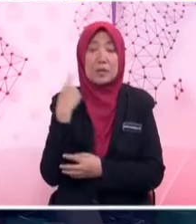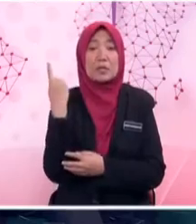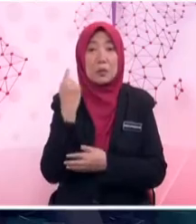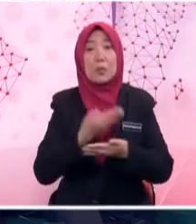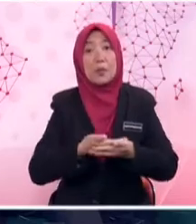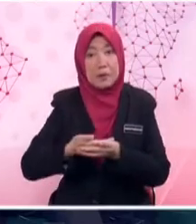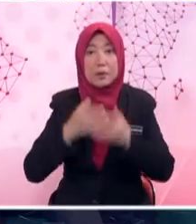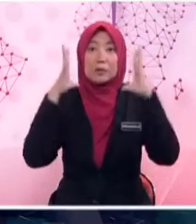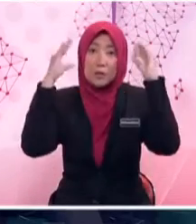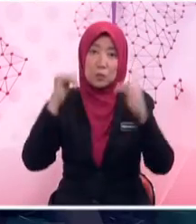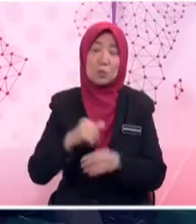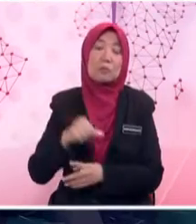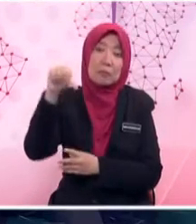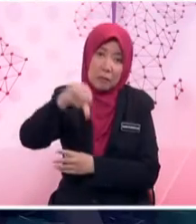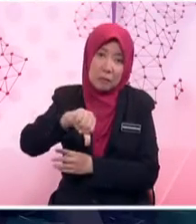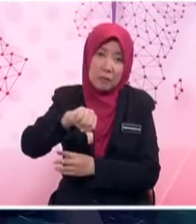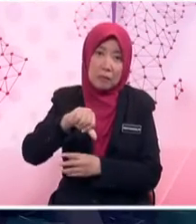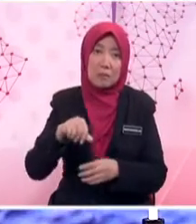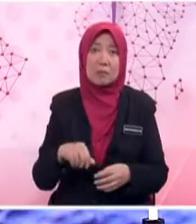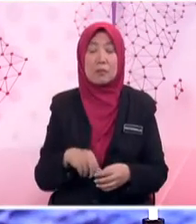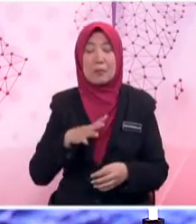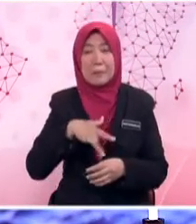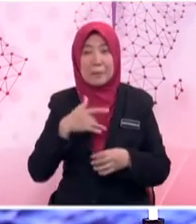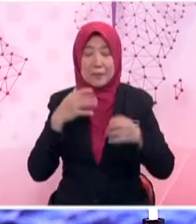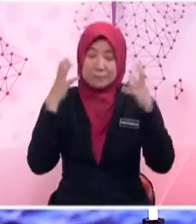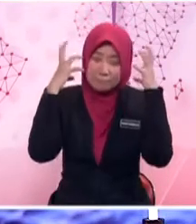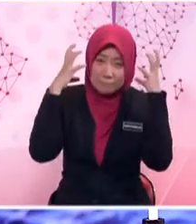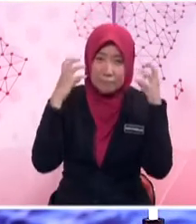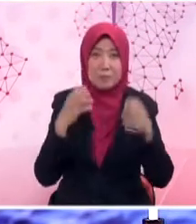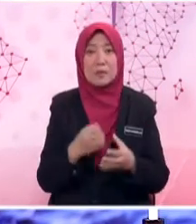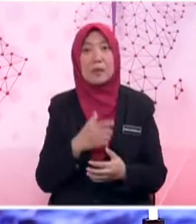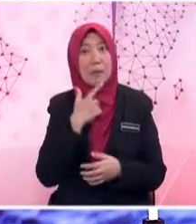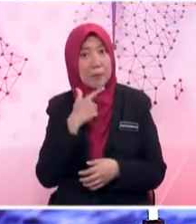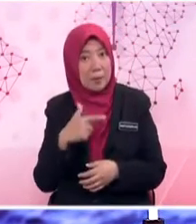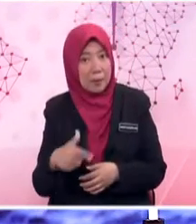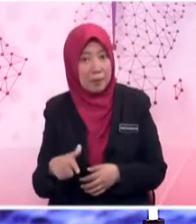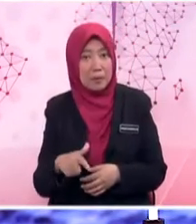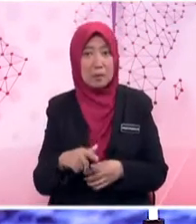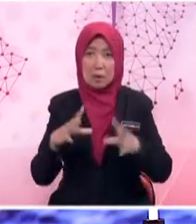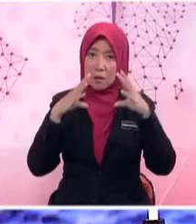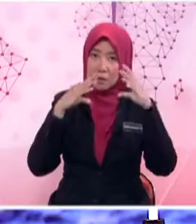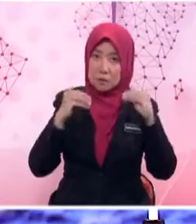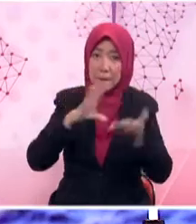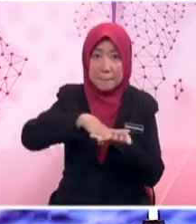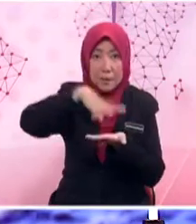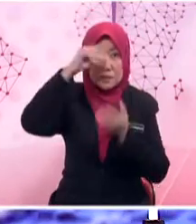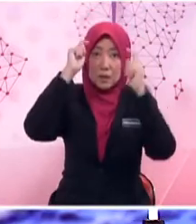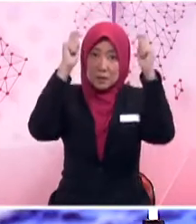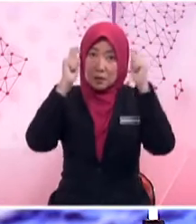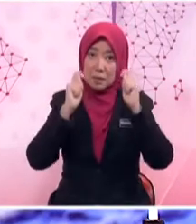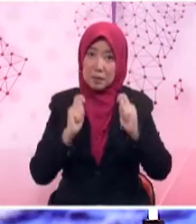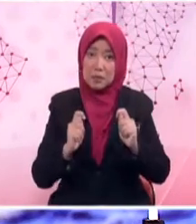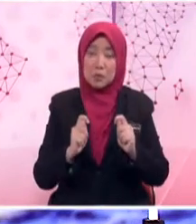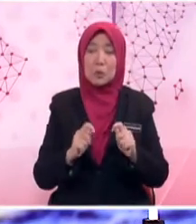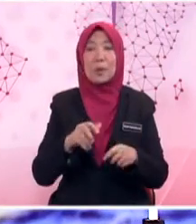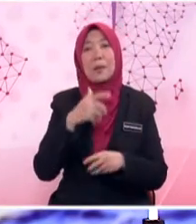rasa frust, ya, dia rasa tertekan, tapi bila saya ajar dia tekniknya, oh, dia rasa seronoklah sebab dia dapat kalahkan